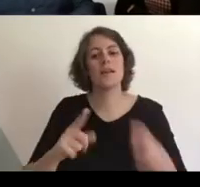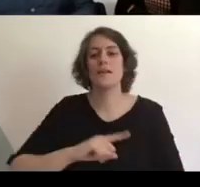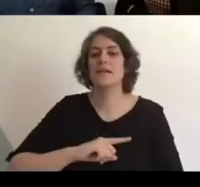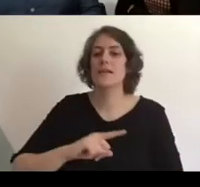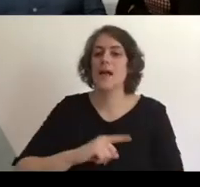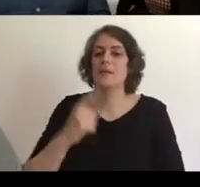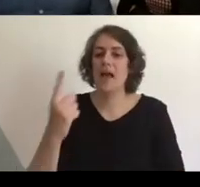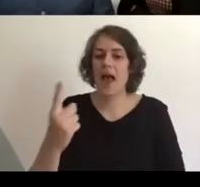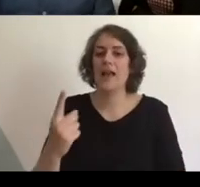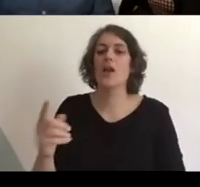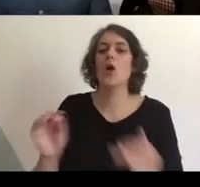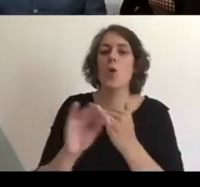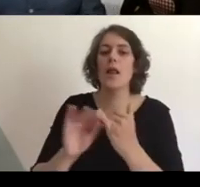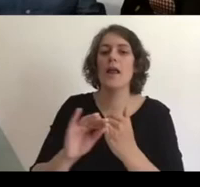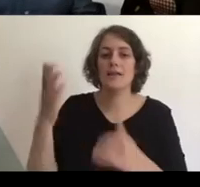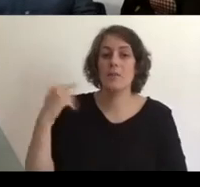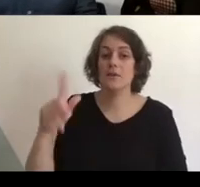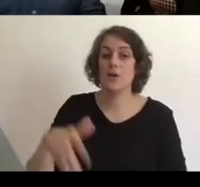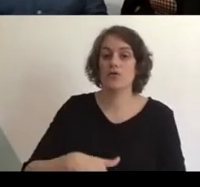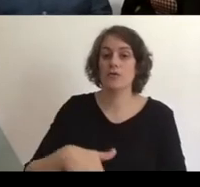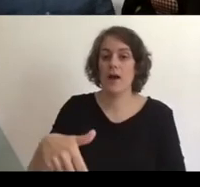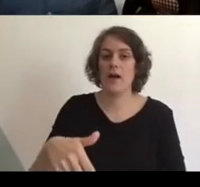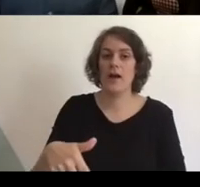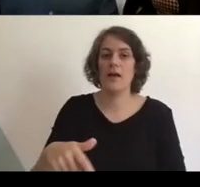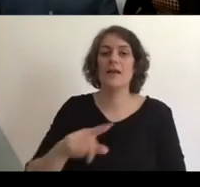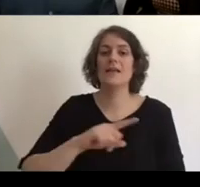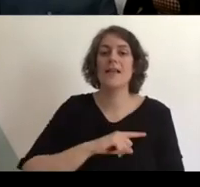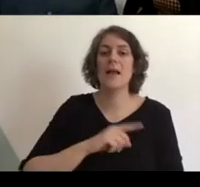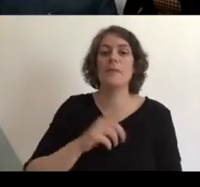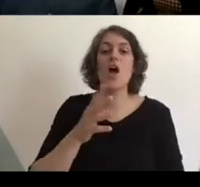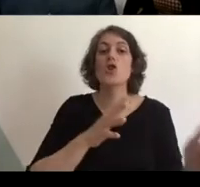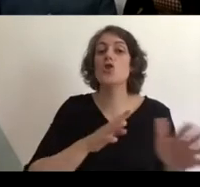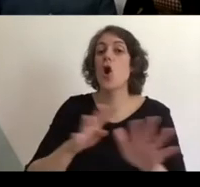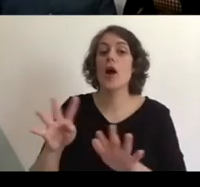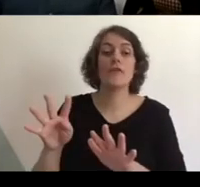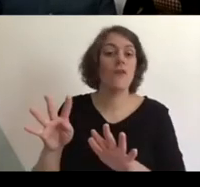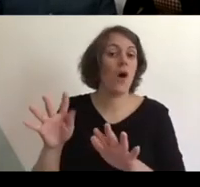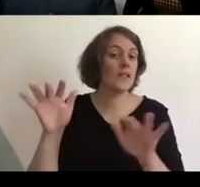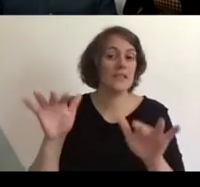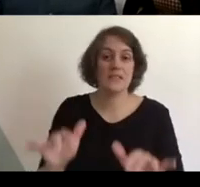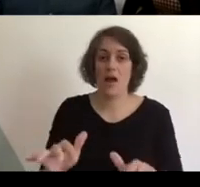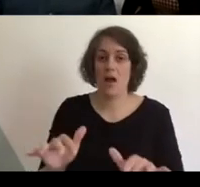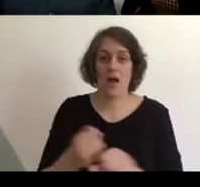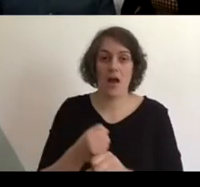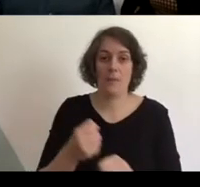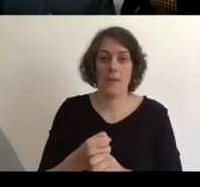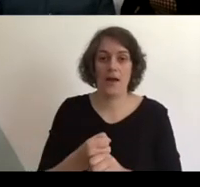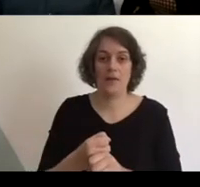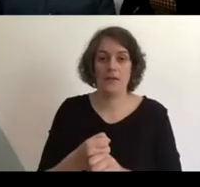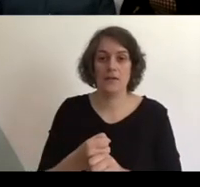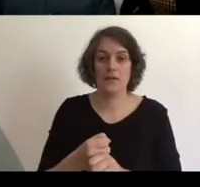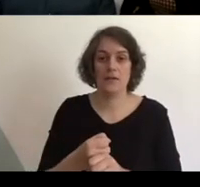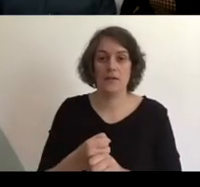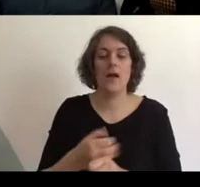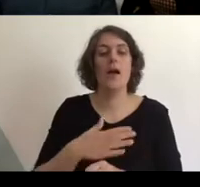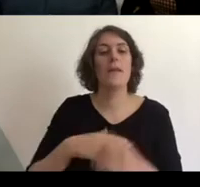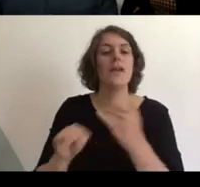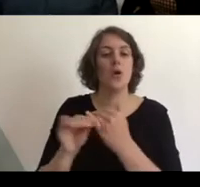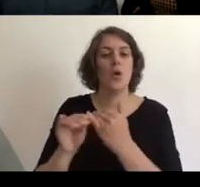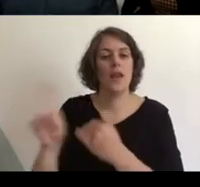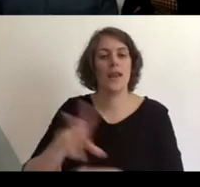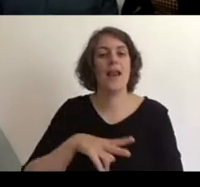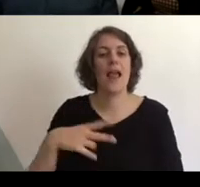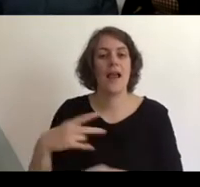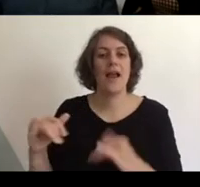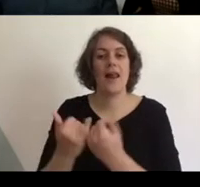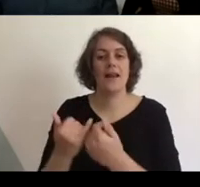Kolleginnen, die schwanger war zu dem Zeitpunkt, ich war exakt 9 Wochen nicht da, bin danach zurückgekommen. Nur meine Kollegin, die hat halt länger Elternzeit genommen und am längsten von